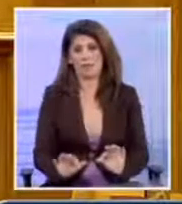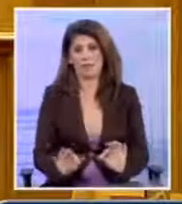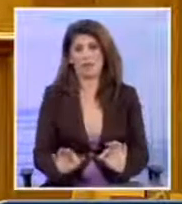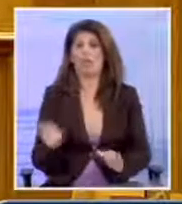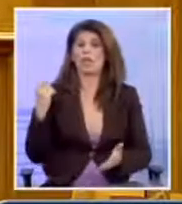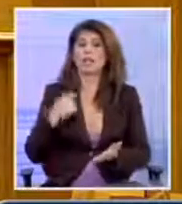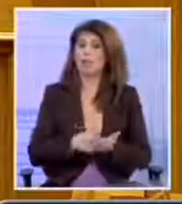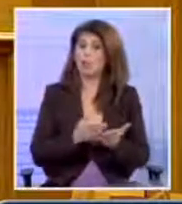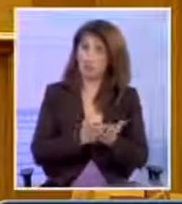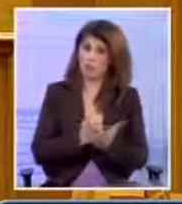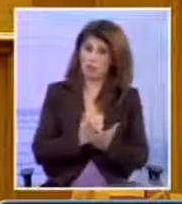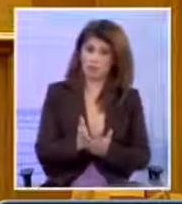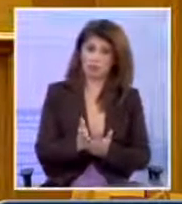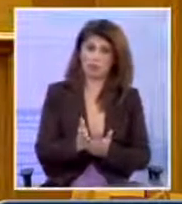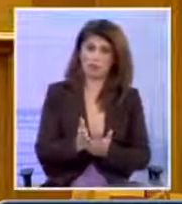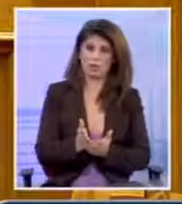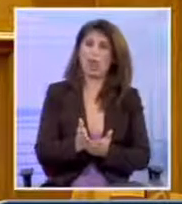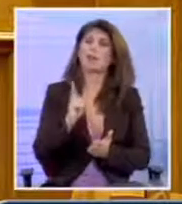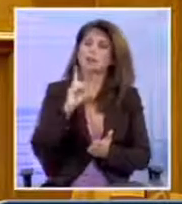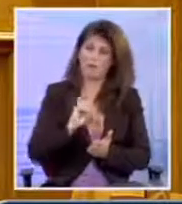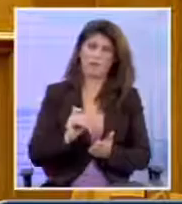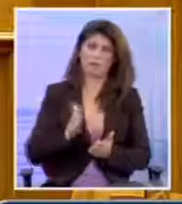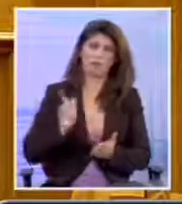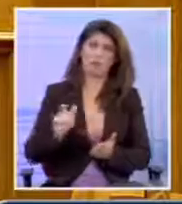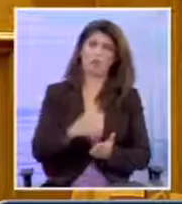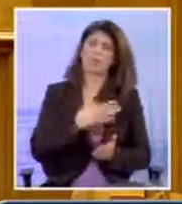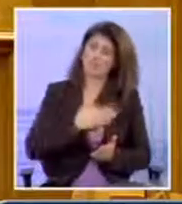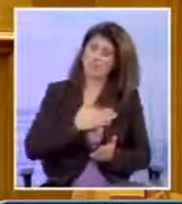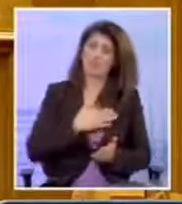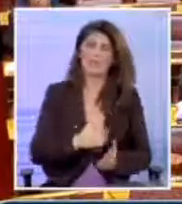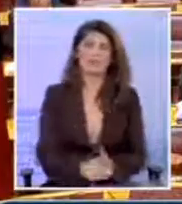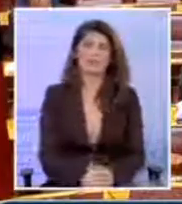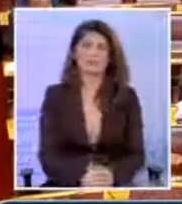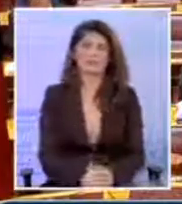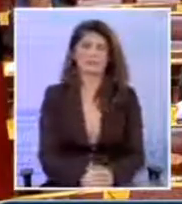και στη φορολογική δικαιοσύνη που οφείλουμε στους πολίτες. Σας ευχαριστώ πολύ.